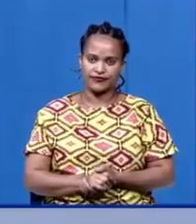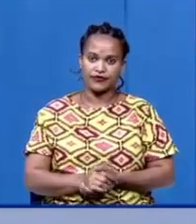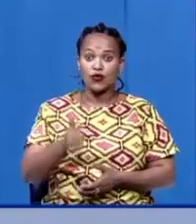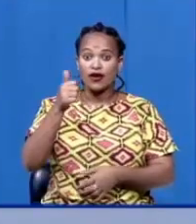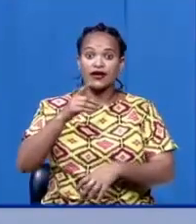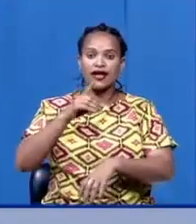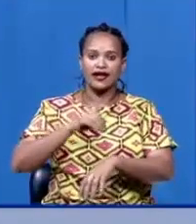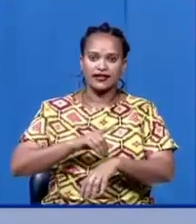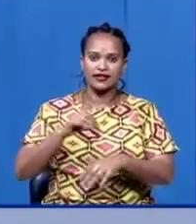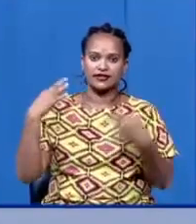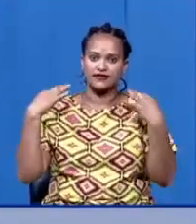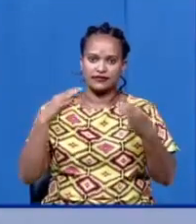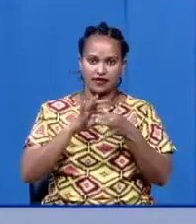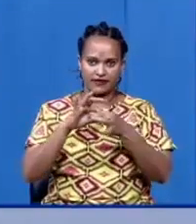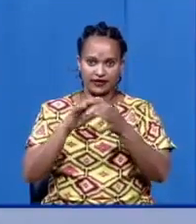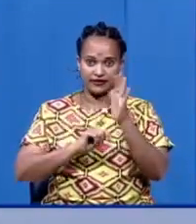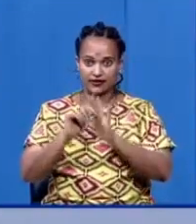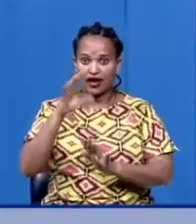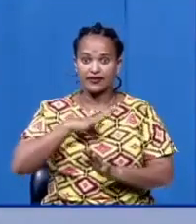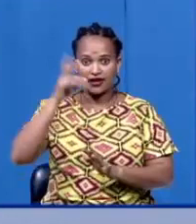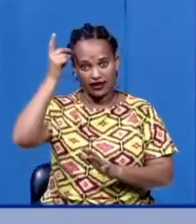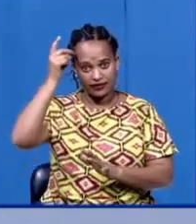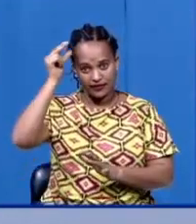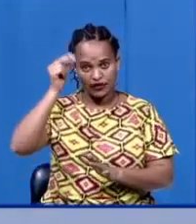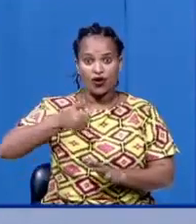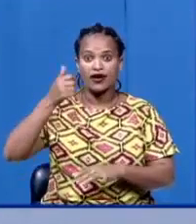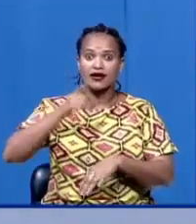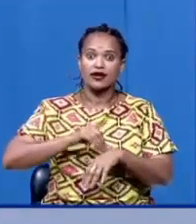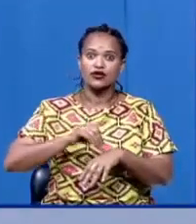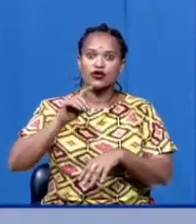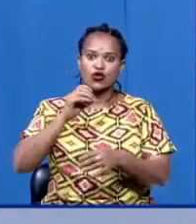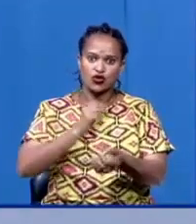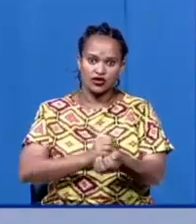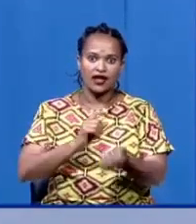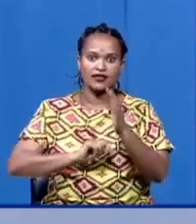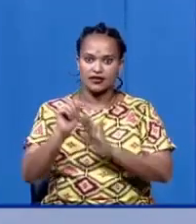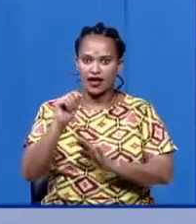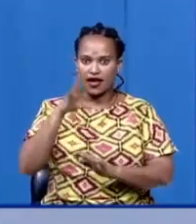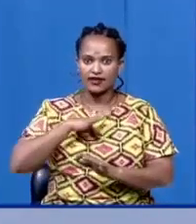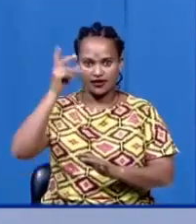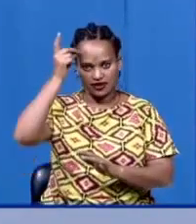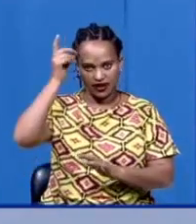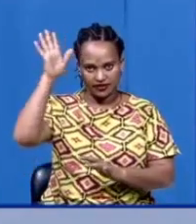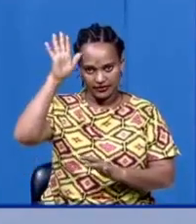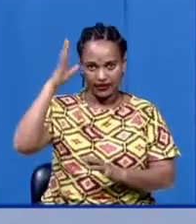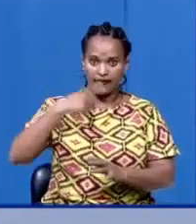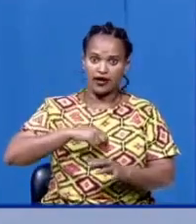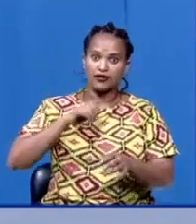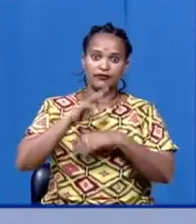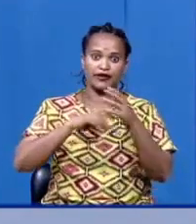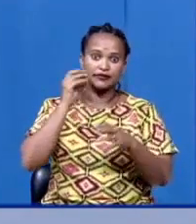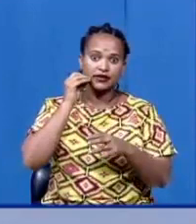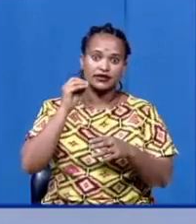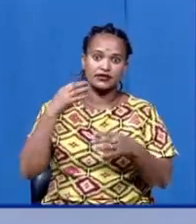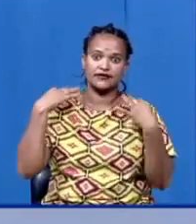وانا دايركتر سيفيك محبرات تغراي ايتا ياريد برهن وانا دايركتر اوساد تغراي ايتا يرغا غبر اغزابيرن ابالات بيت مخري